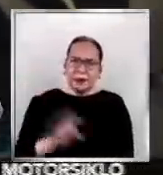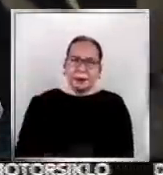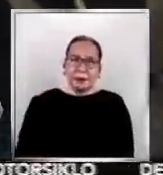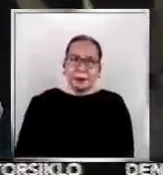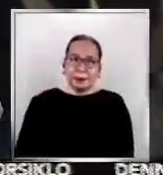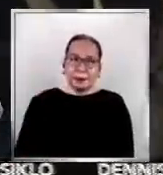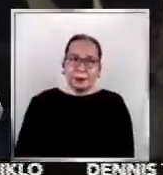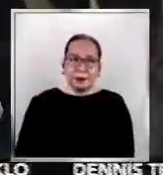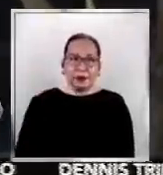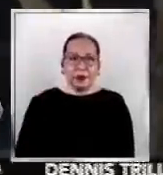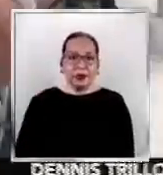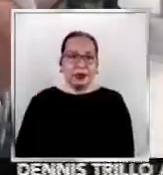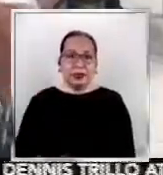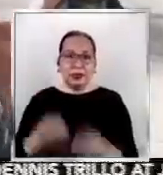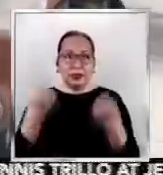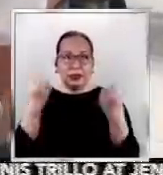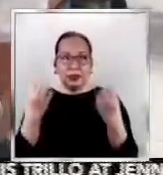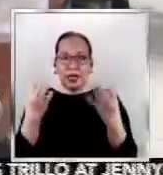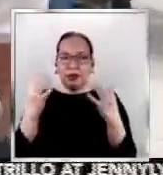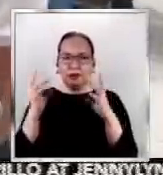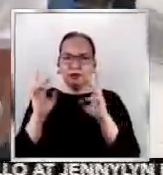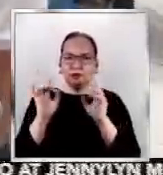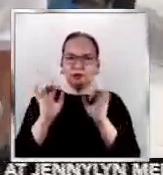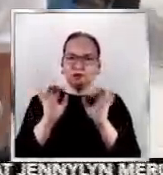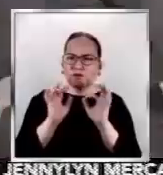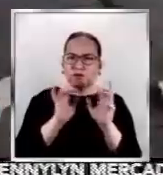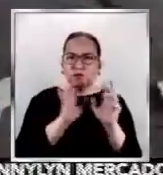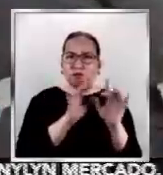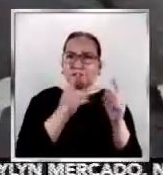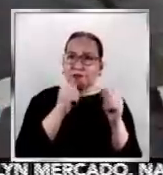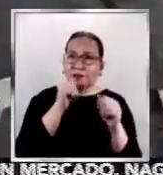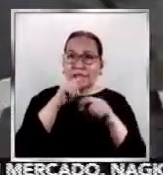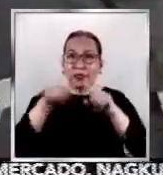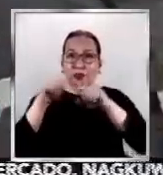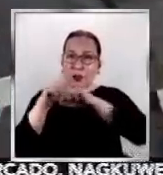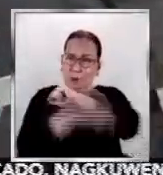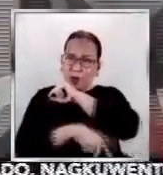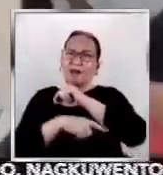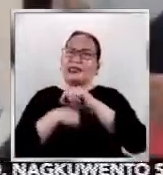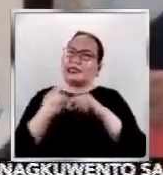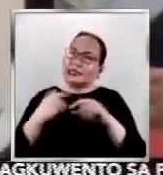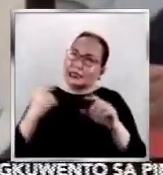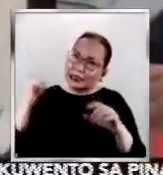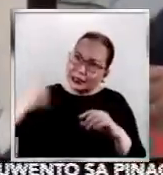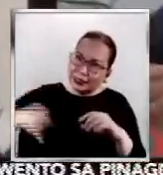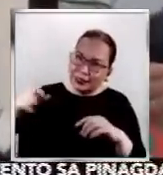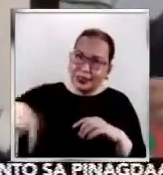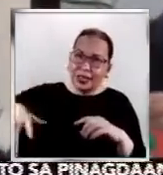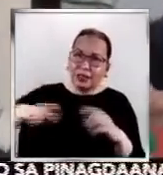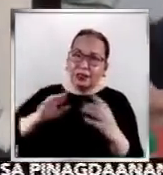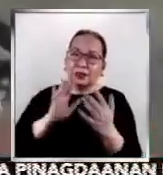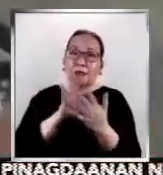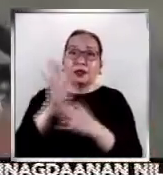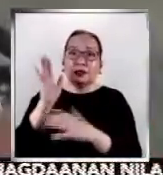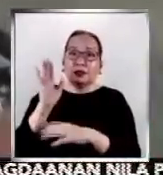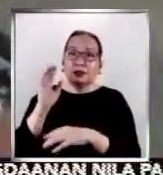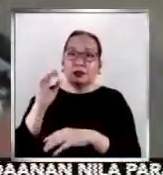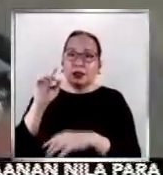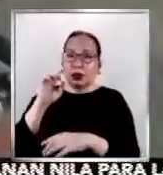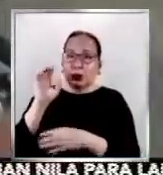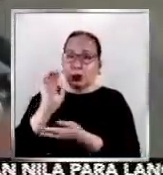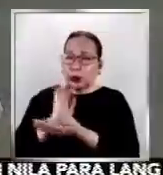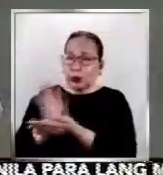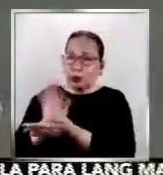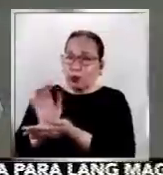Dagsari ng mga nais humabol sa voter registration sa mga probinsya. Sa Zamboanga City, ang mga hindi nabigyan ng priority number, matyagang